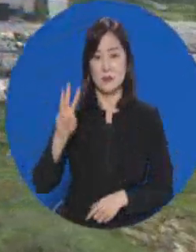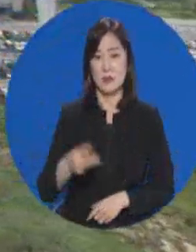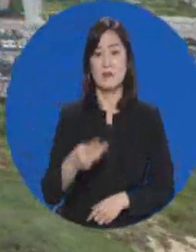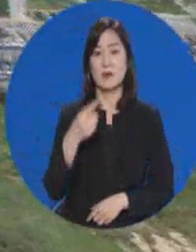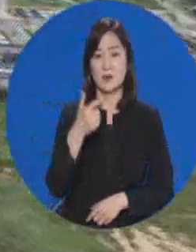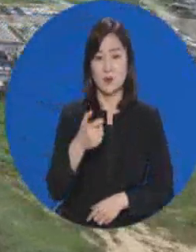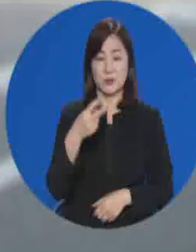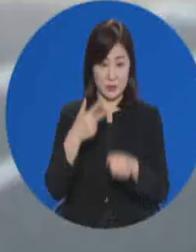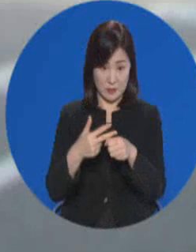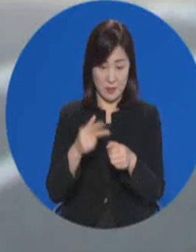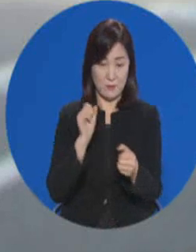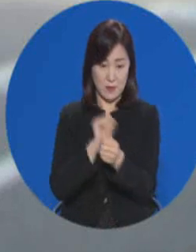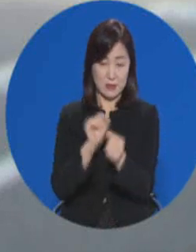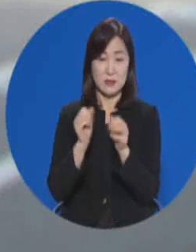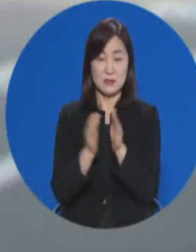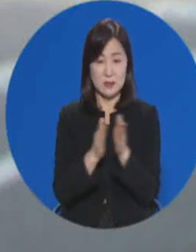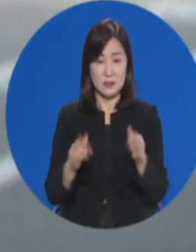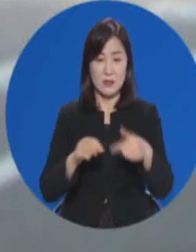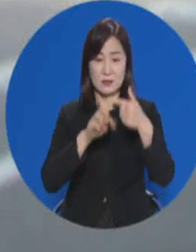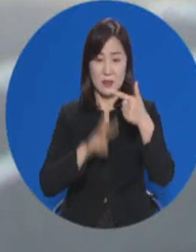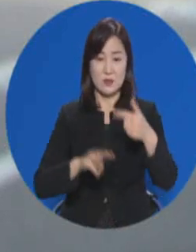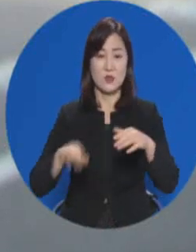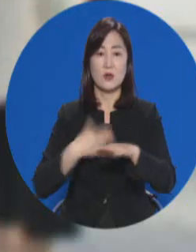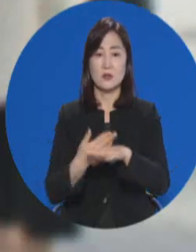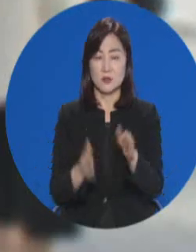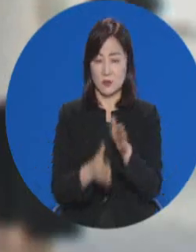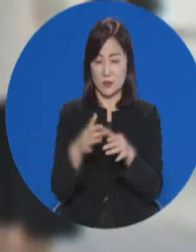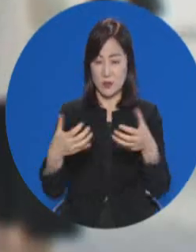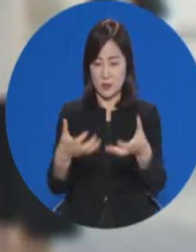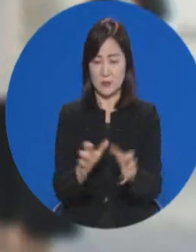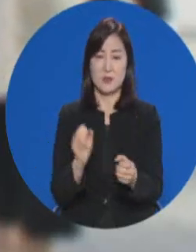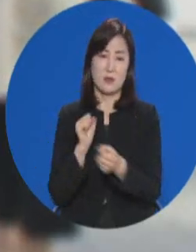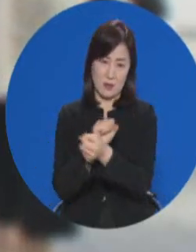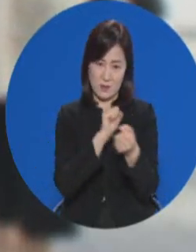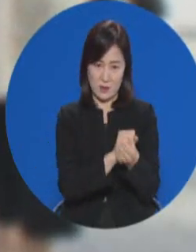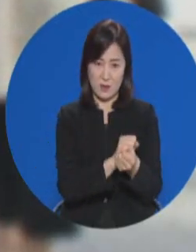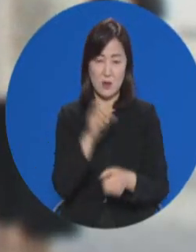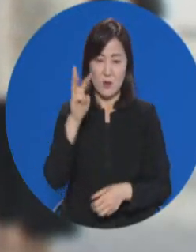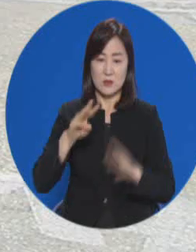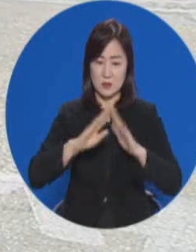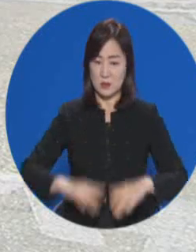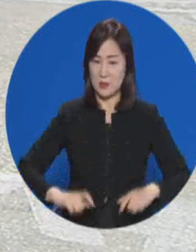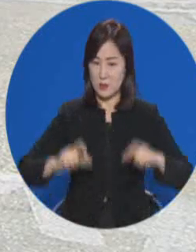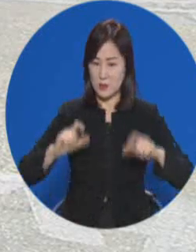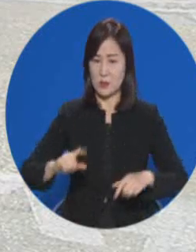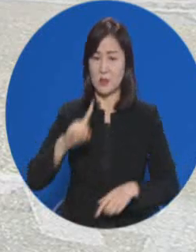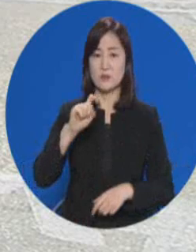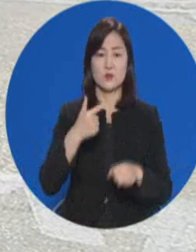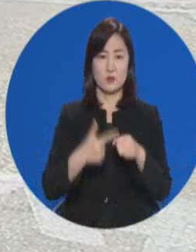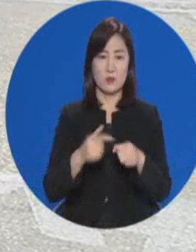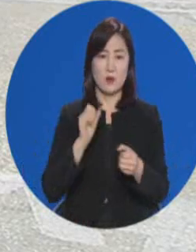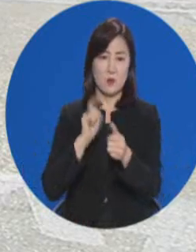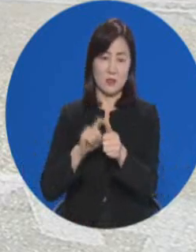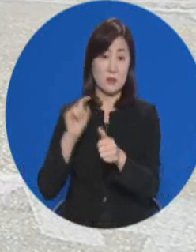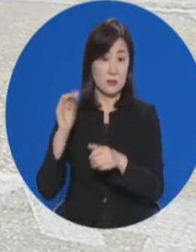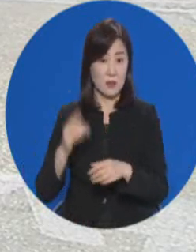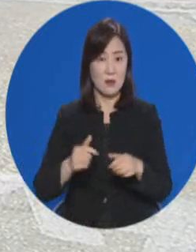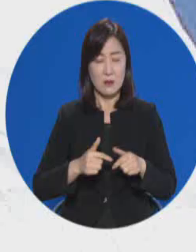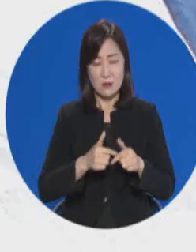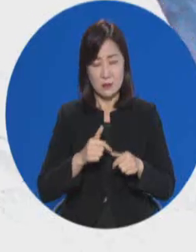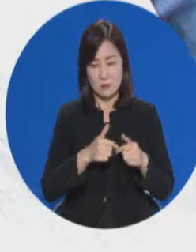367번째 확진자에서 시작된 나주 혁신도시 중심 집단 감염도 광주 전남만 16명이 줄줄이 확진되는 등